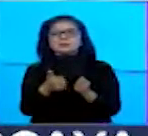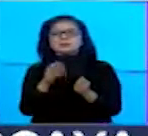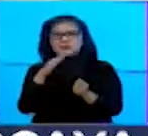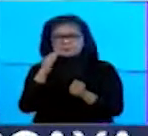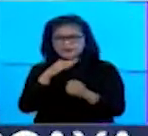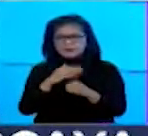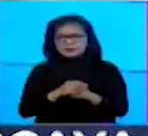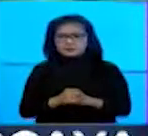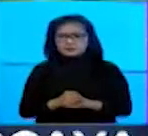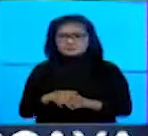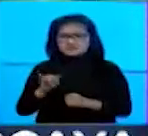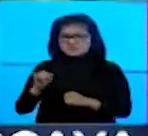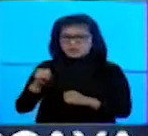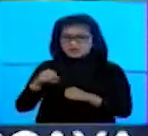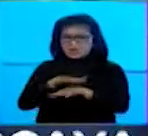dengan cabai lainnya.